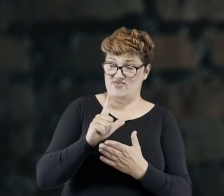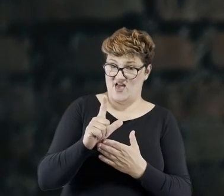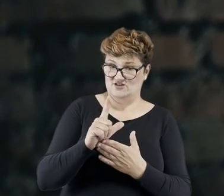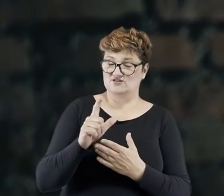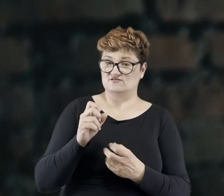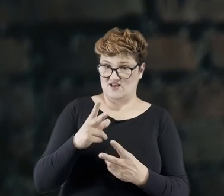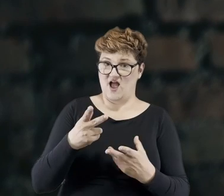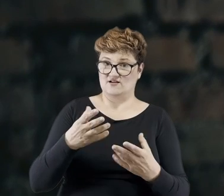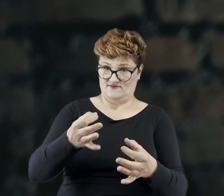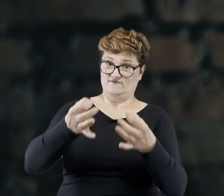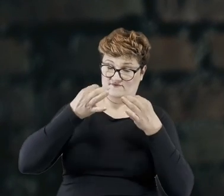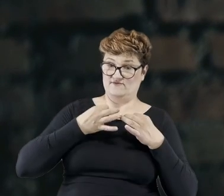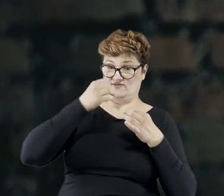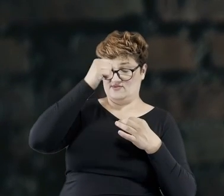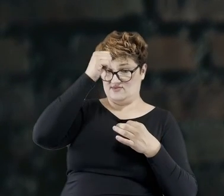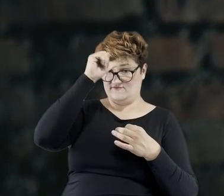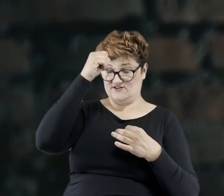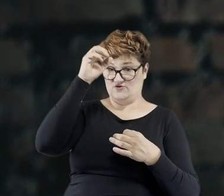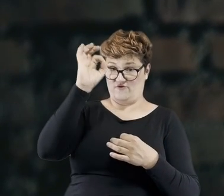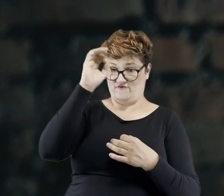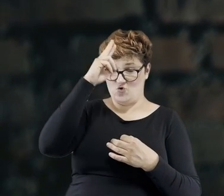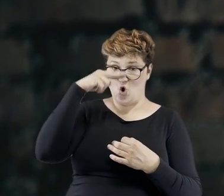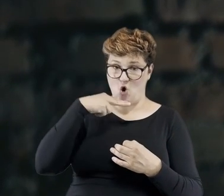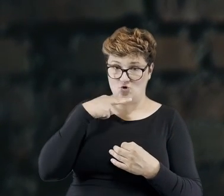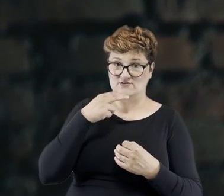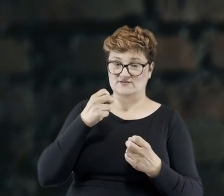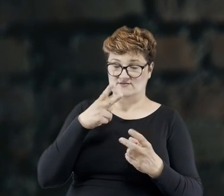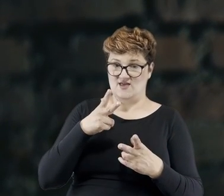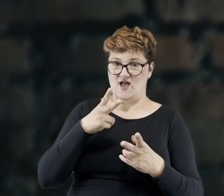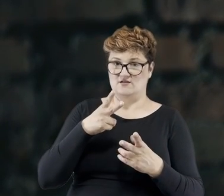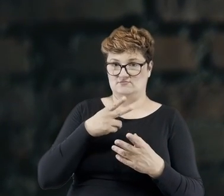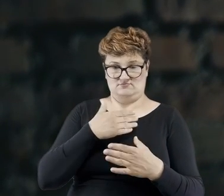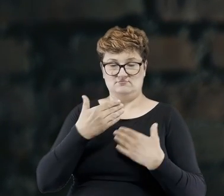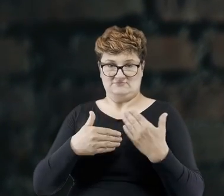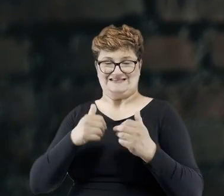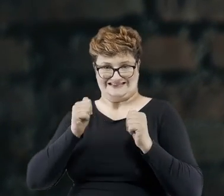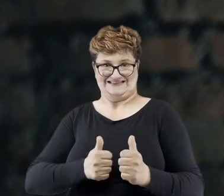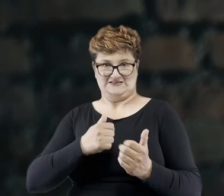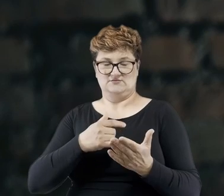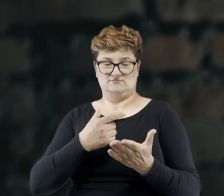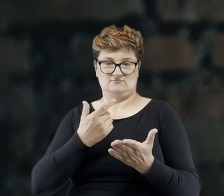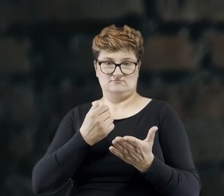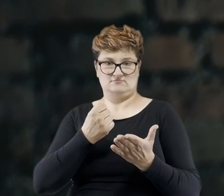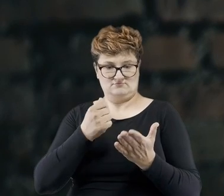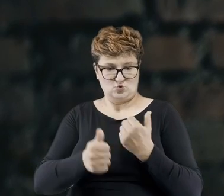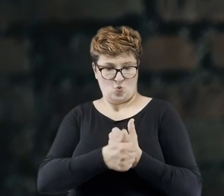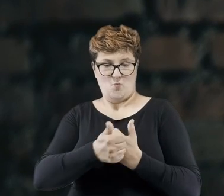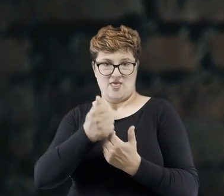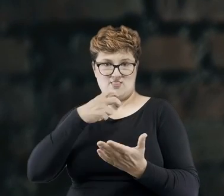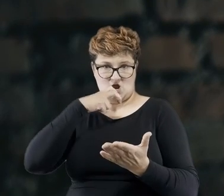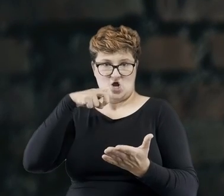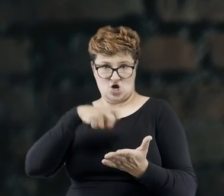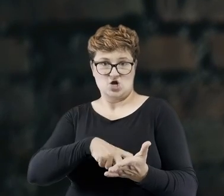w wieku 12 lat jednak uzyskała nazwisko ojca już do prawa używania i w ogóle już w dokumentach już